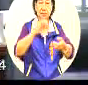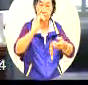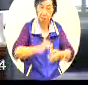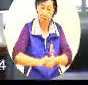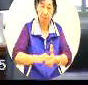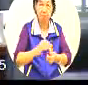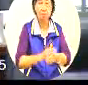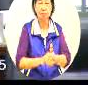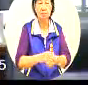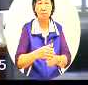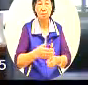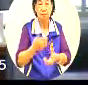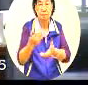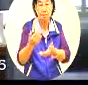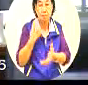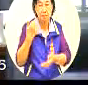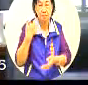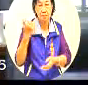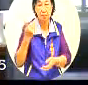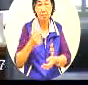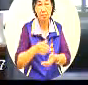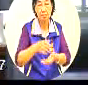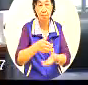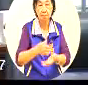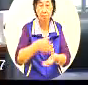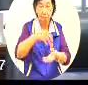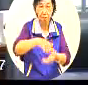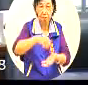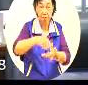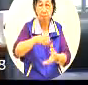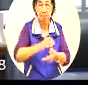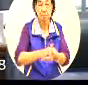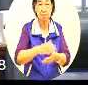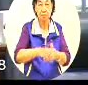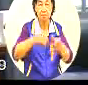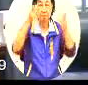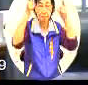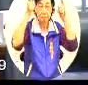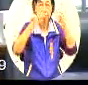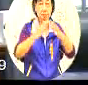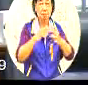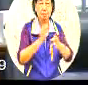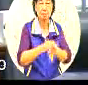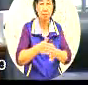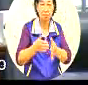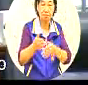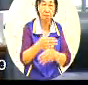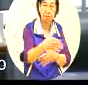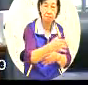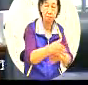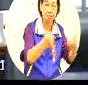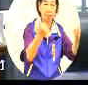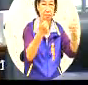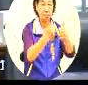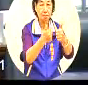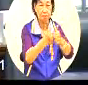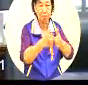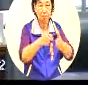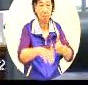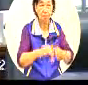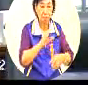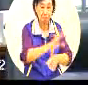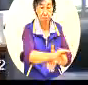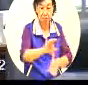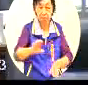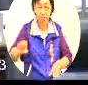到市长有讲，我们目前在针对于高雄区渔会的那个停车场，未来我们应该是有机会可以规划成为